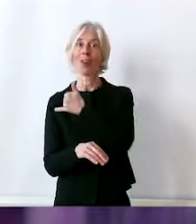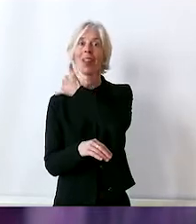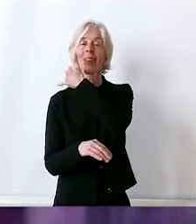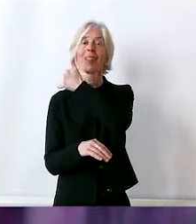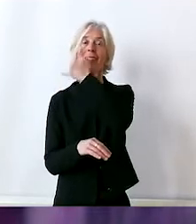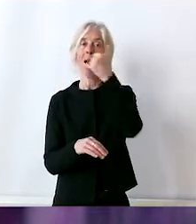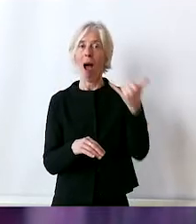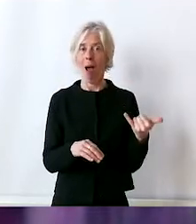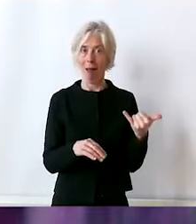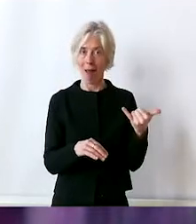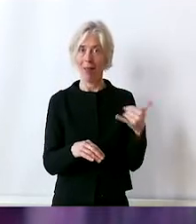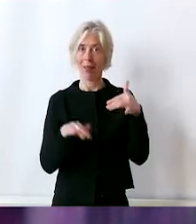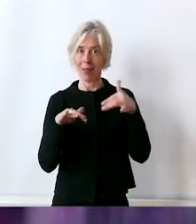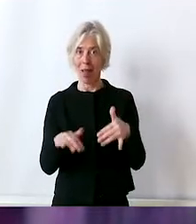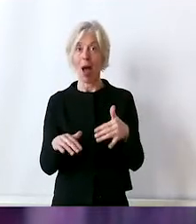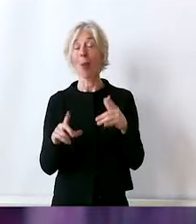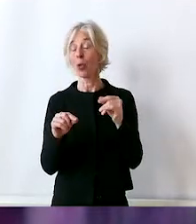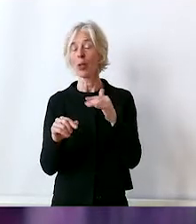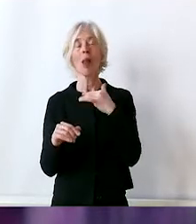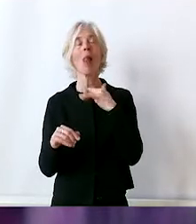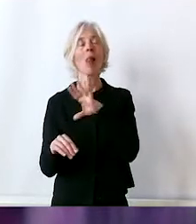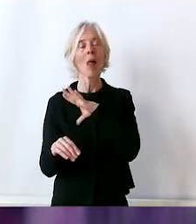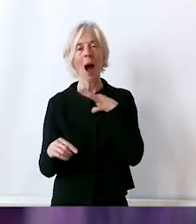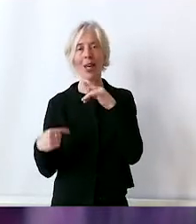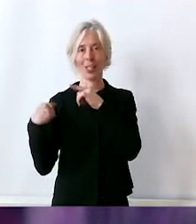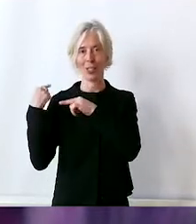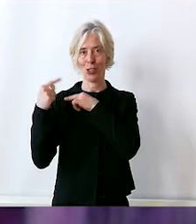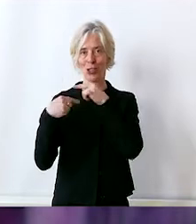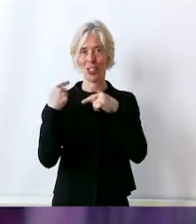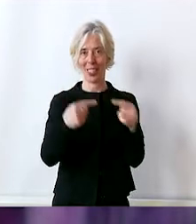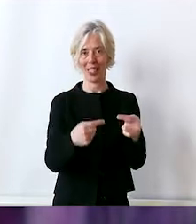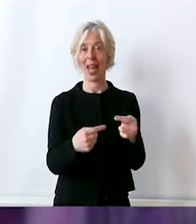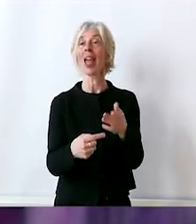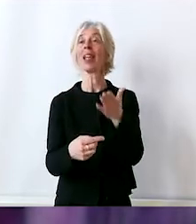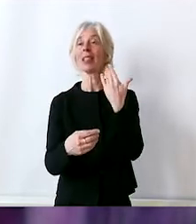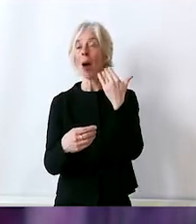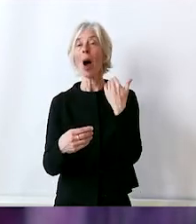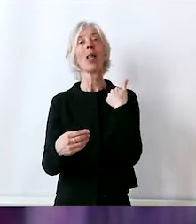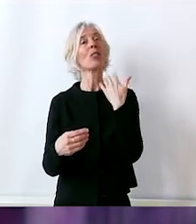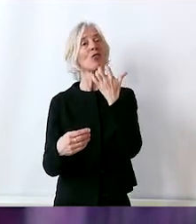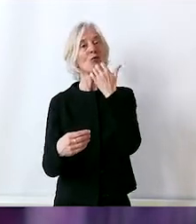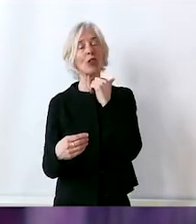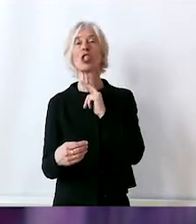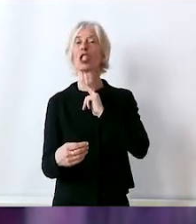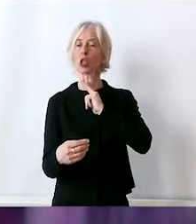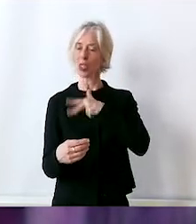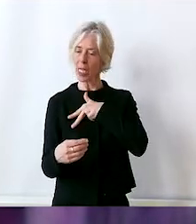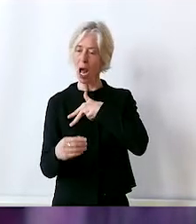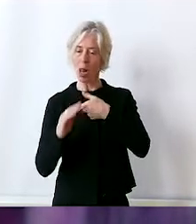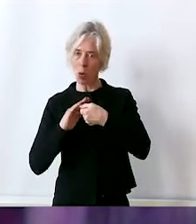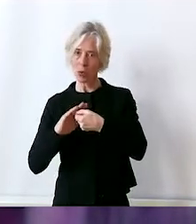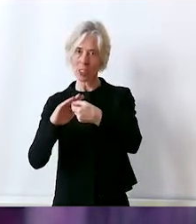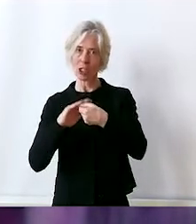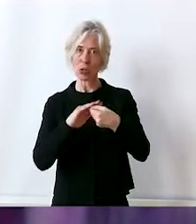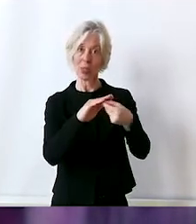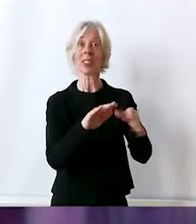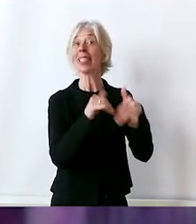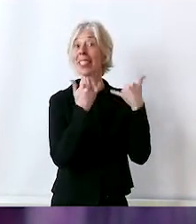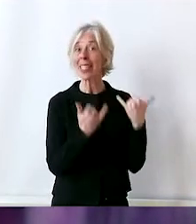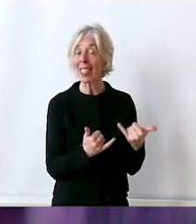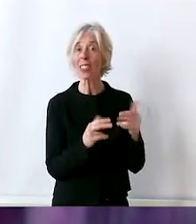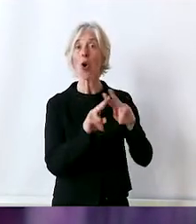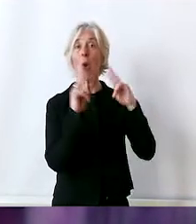Nachhaltigkeit als DNA eingelegt worden. Damals mit der sozialen Nachhaltigkeit, heute natürlich eher mit der